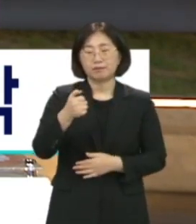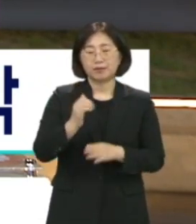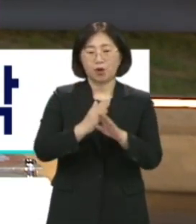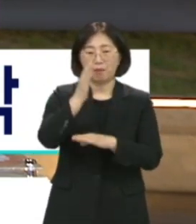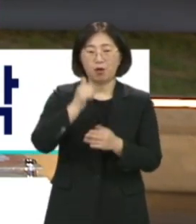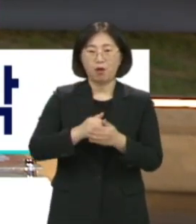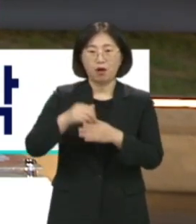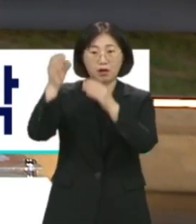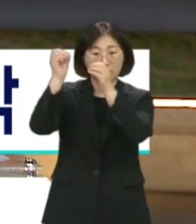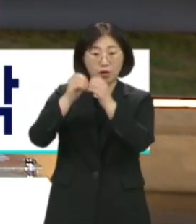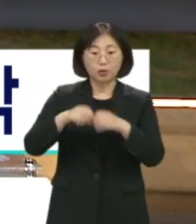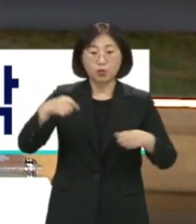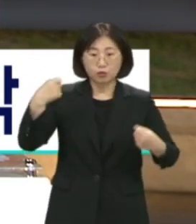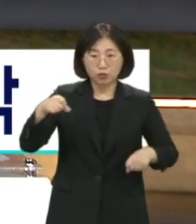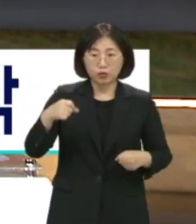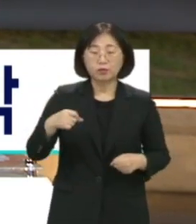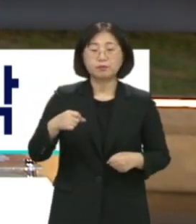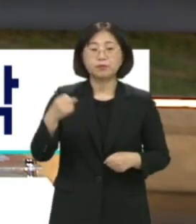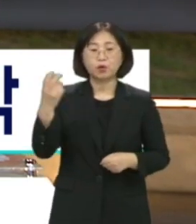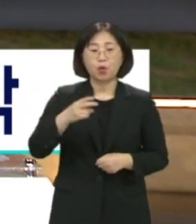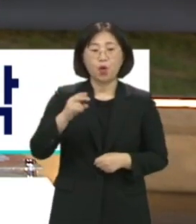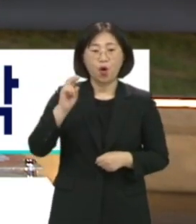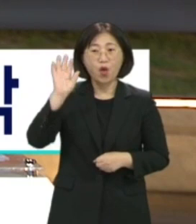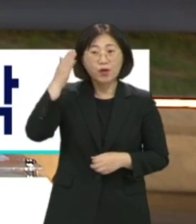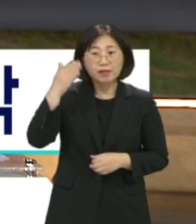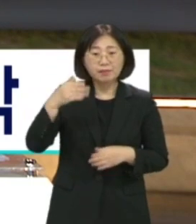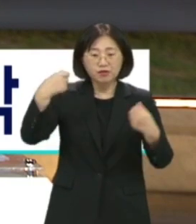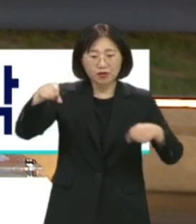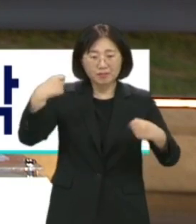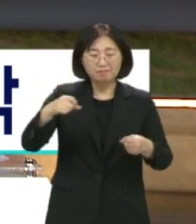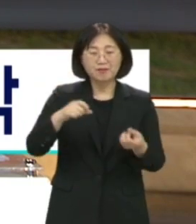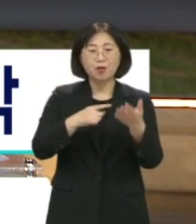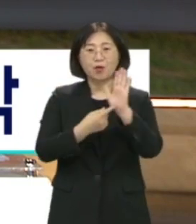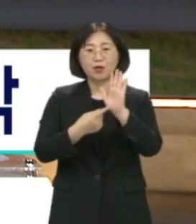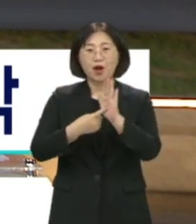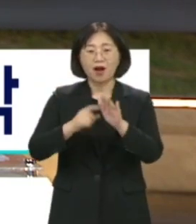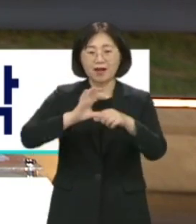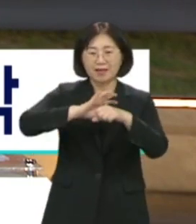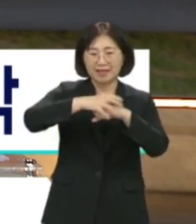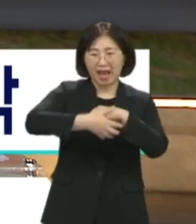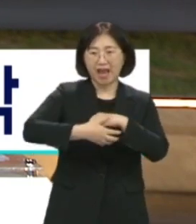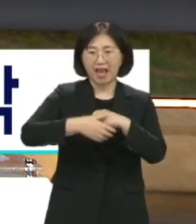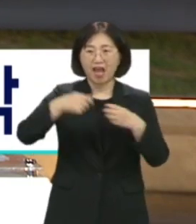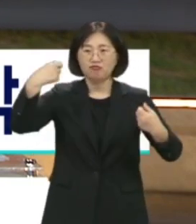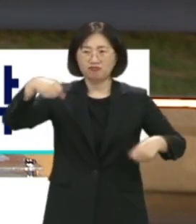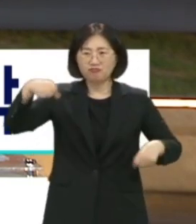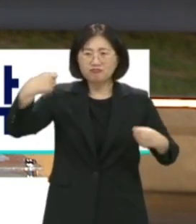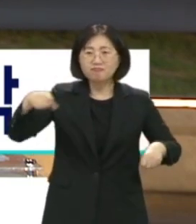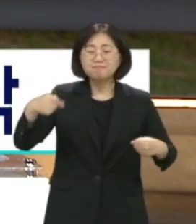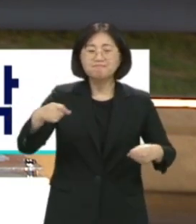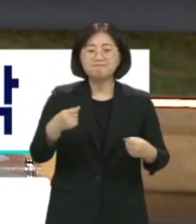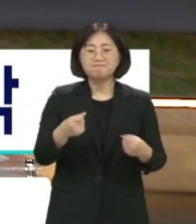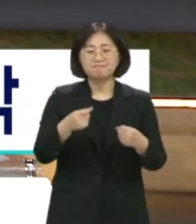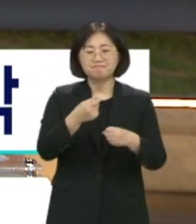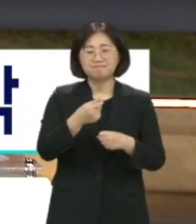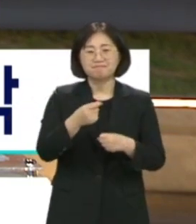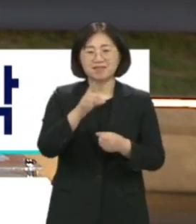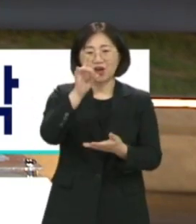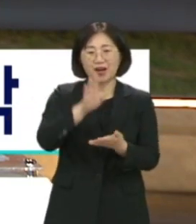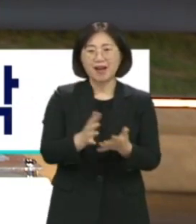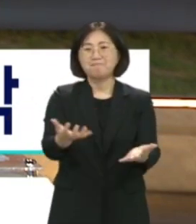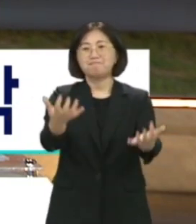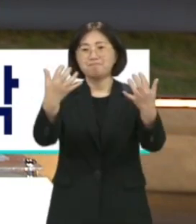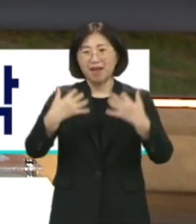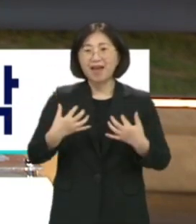나라의 전통춤뿐만 아니라 현대춤까지 펼쳐져 세계적인 축제로서의 위상을 한층 높인다는 계획입니다. 이선학